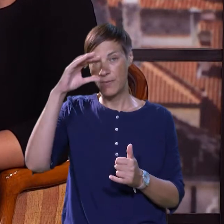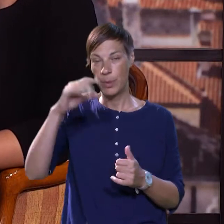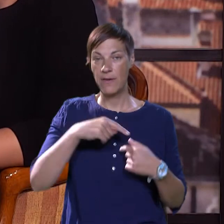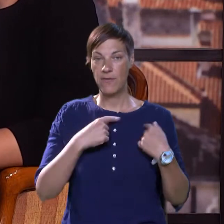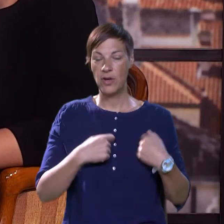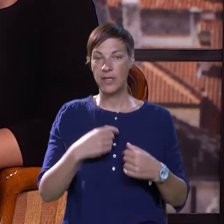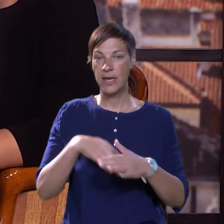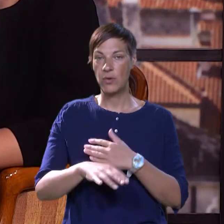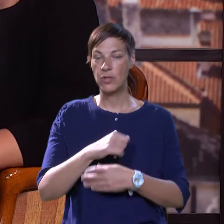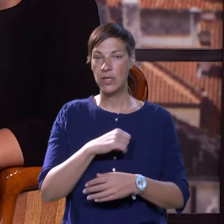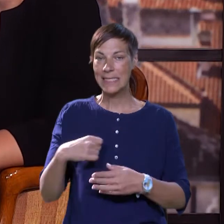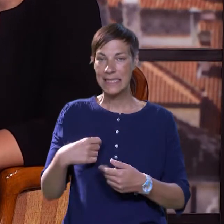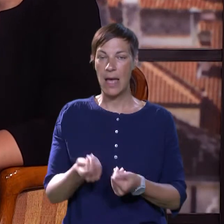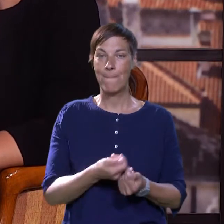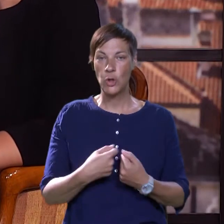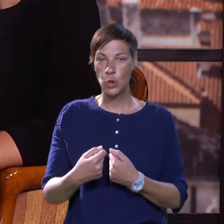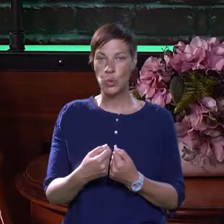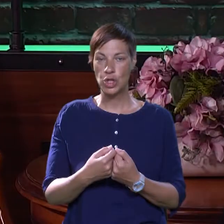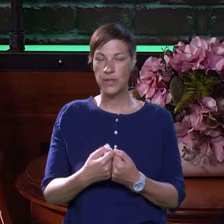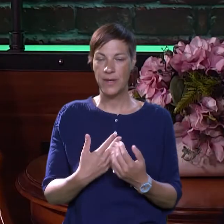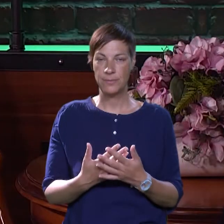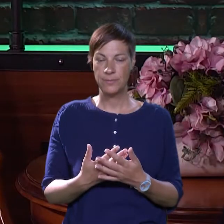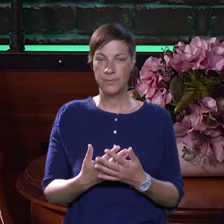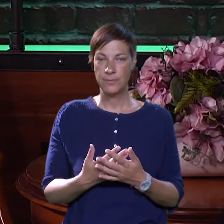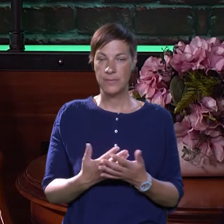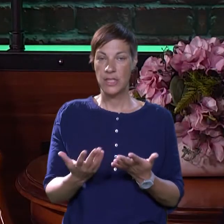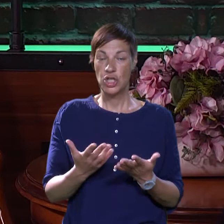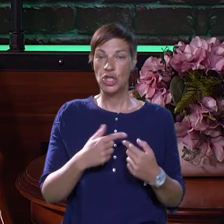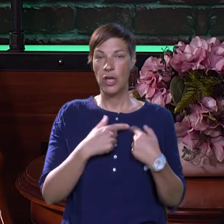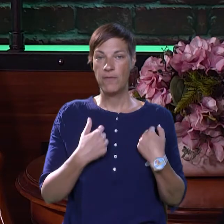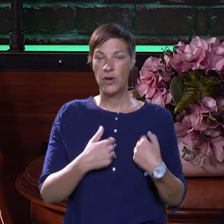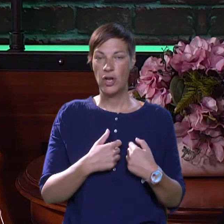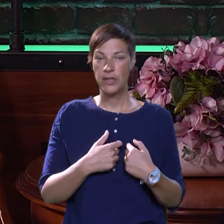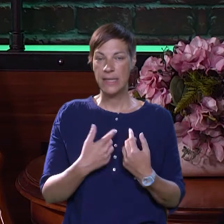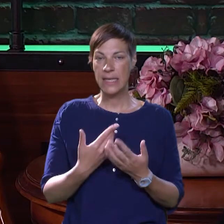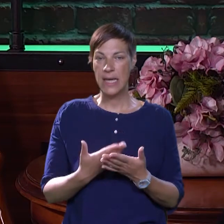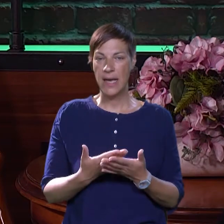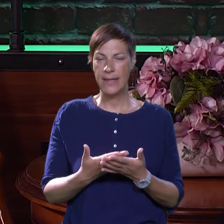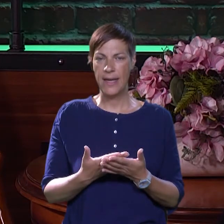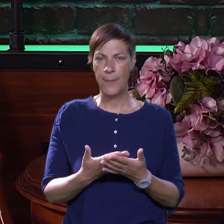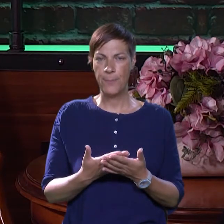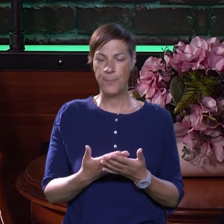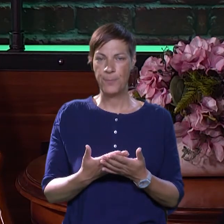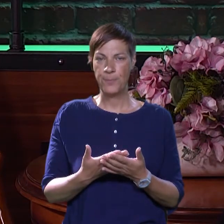percepcija volontera unutar samog društva? Što je volontiranje je u biti